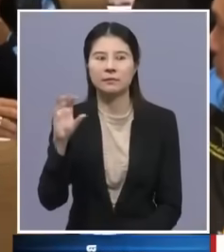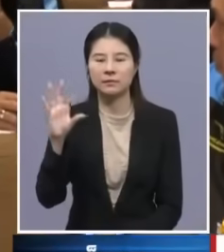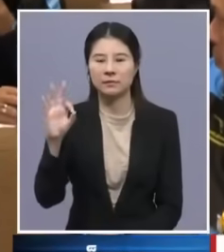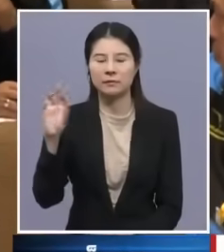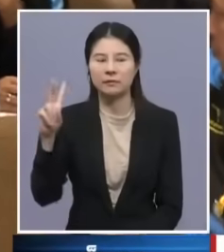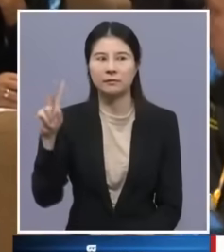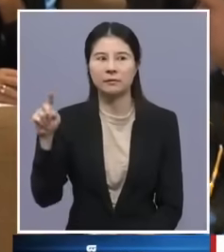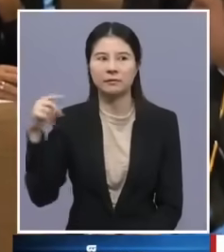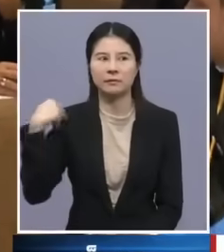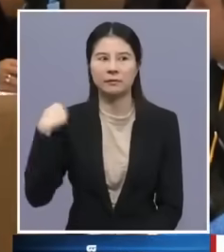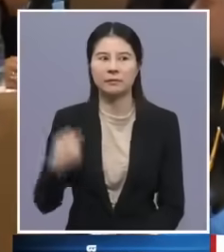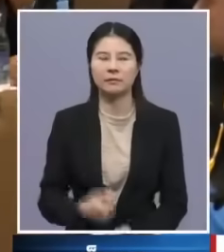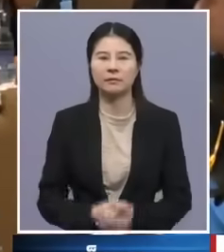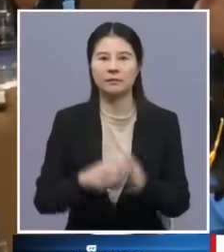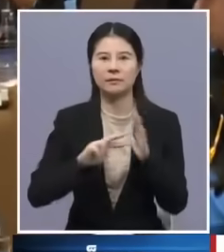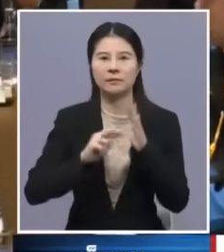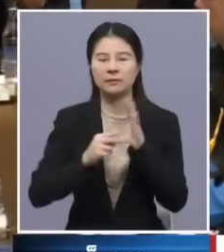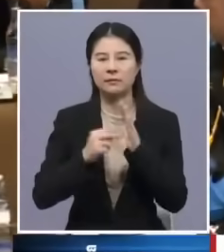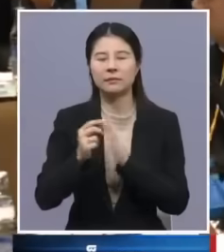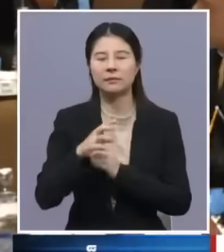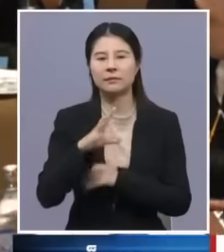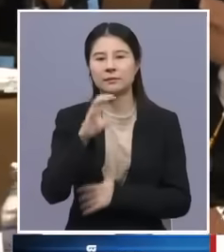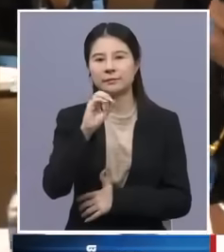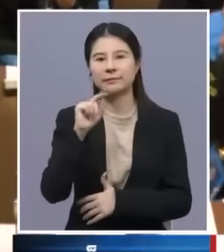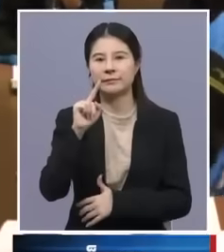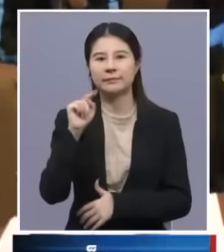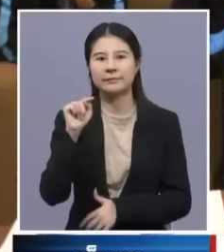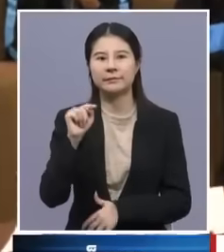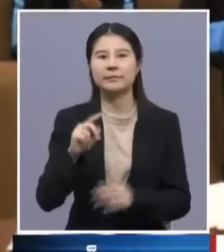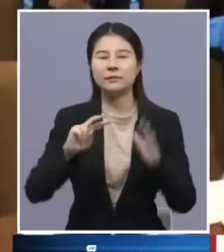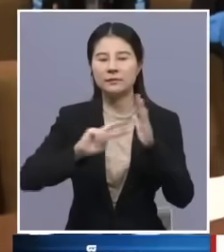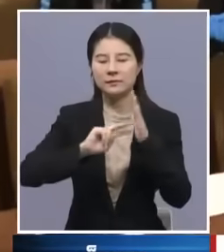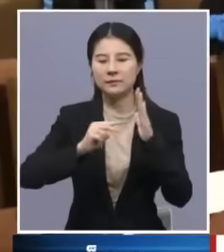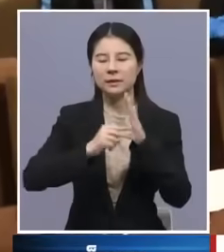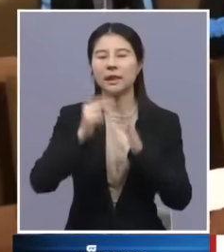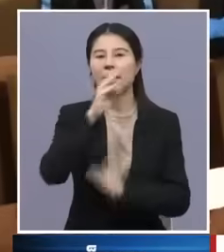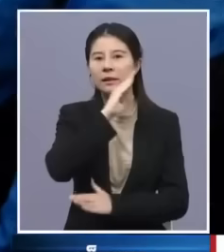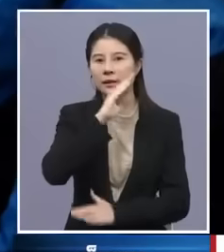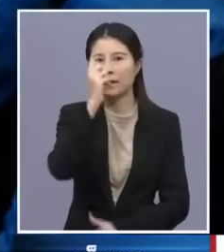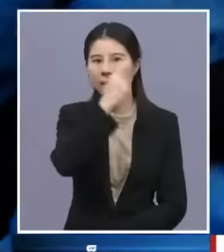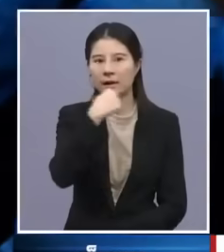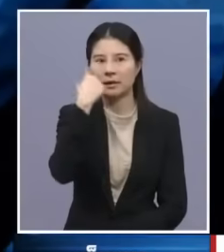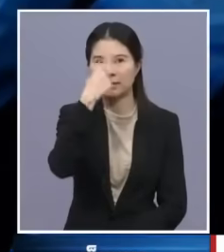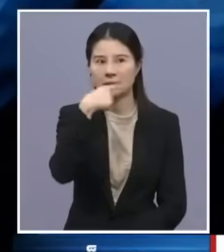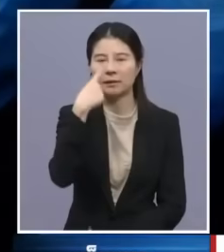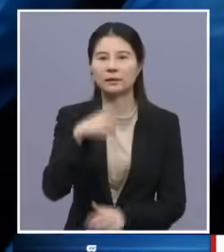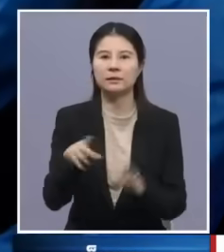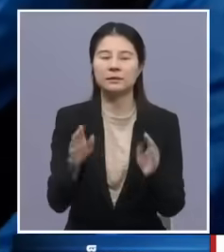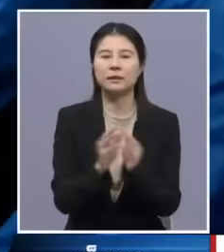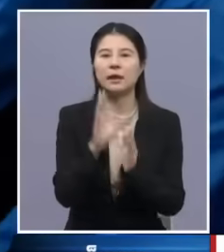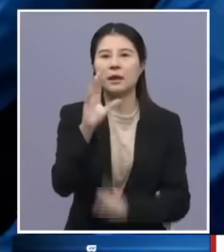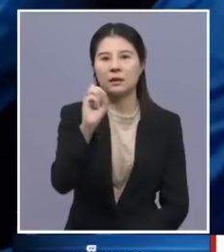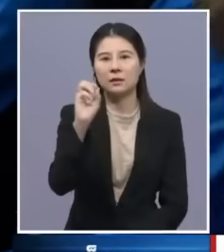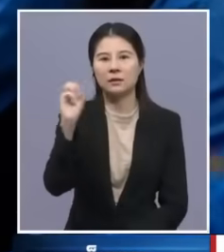ง 0.092 อ่ะ มีเศษทศนิยมไม่ถึง1อ่ะคุณผู้ชมนั่นหมายถึงว่าถ้าใครควบคุมเสียงส่วนใหญ่ในจำนวนส.ส.